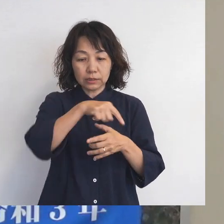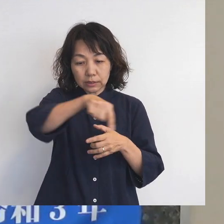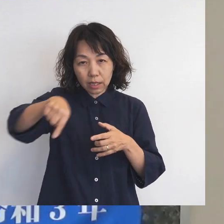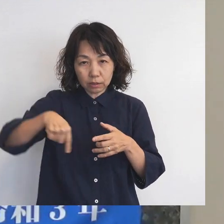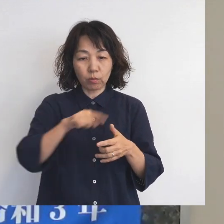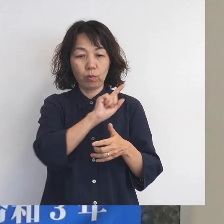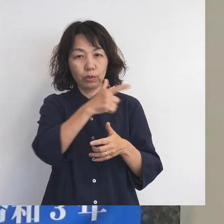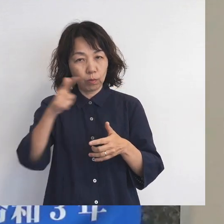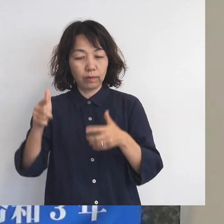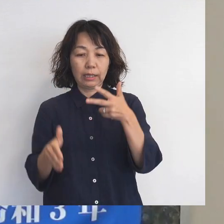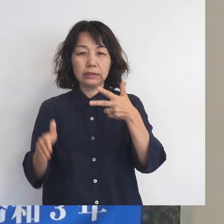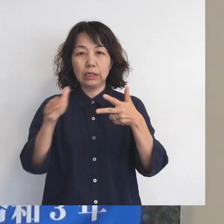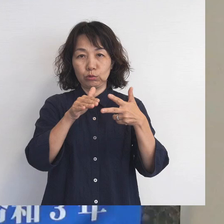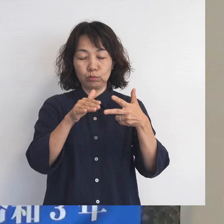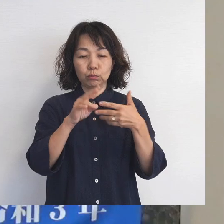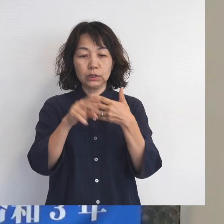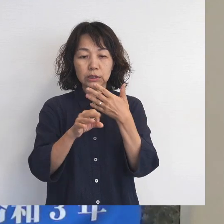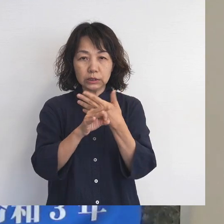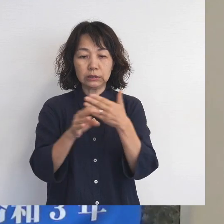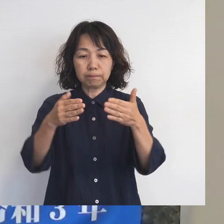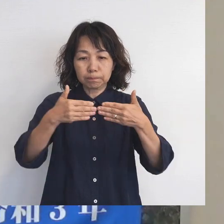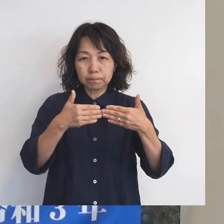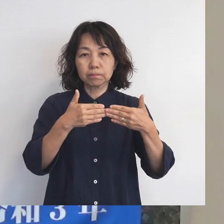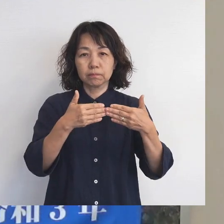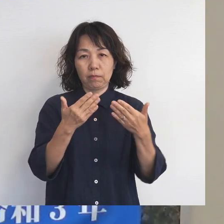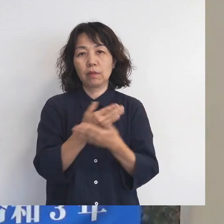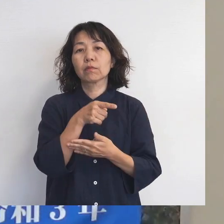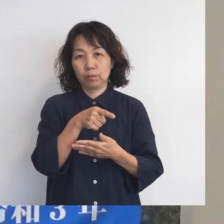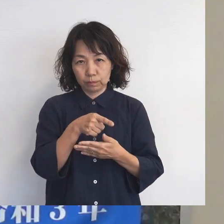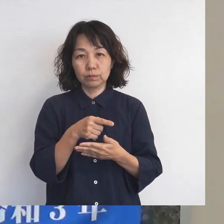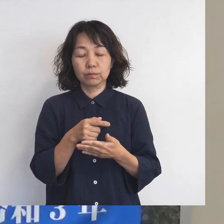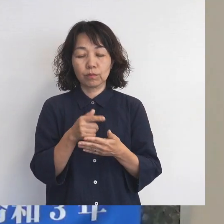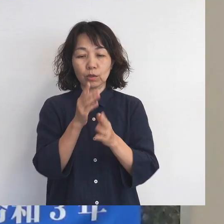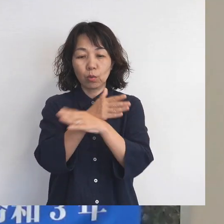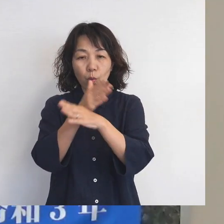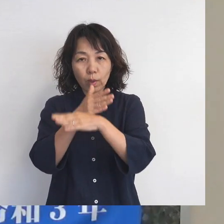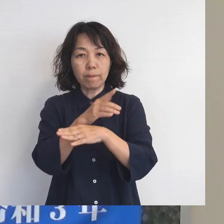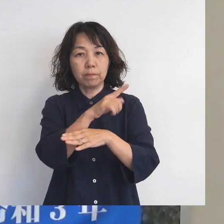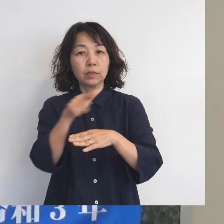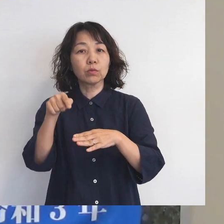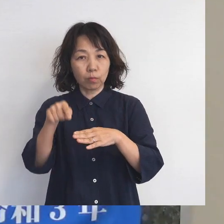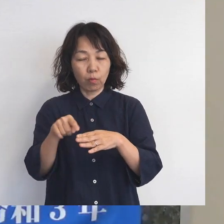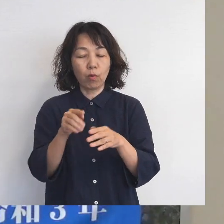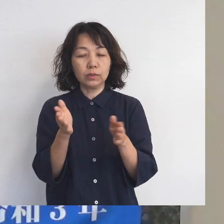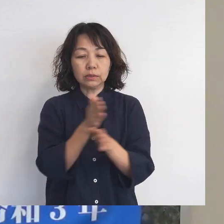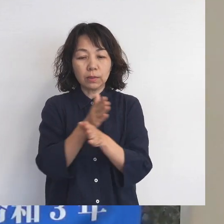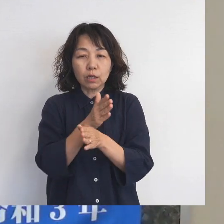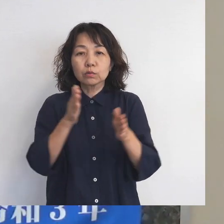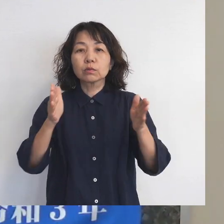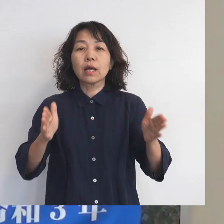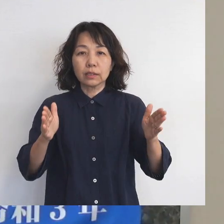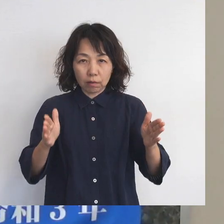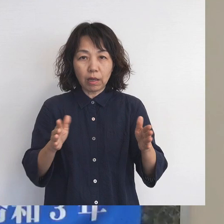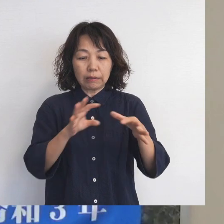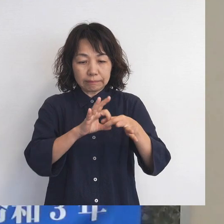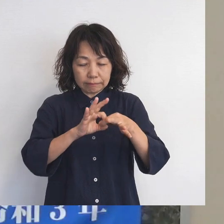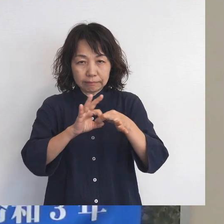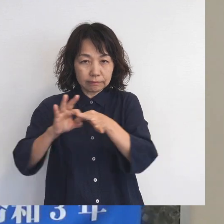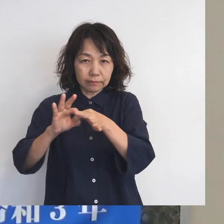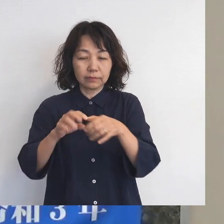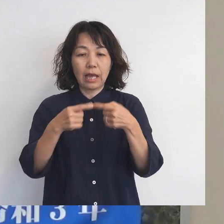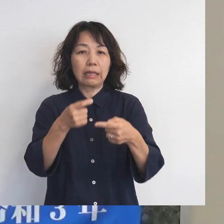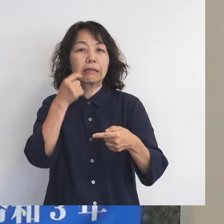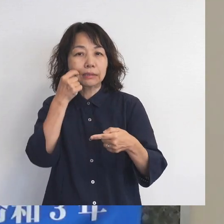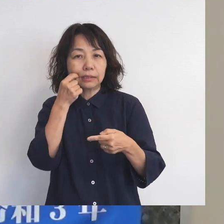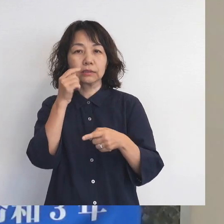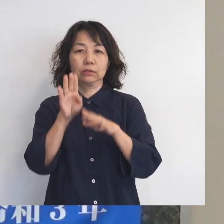さまざまな施設が臨時休館となっており、市内公園施設も当面の間閉鎖の措置をと